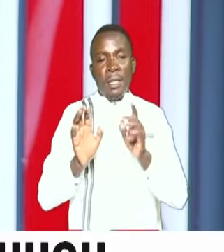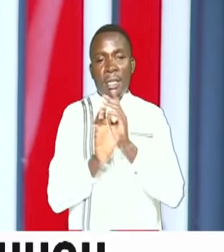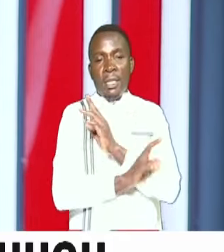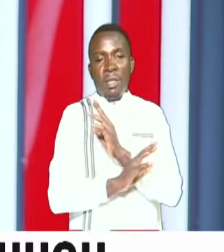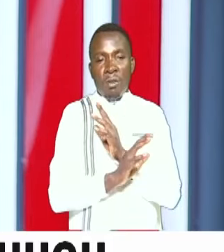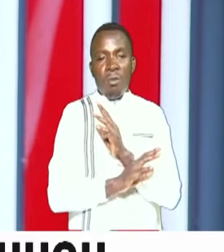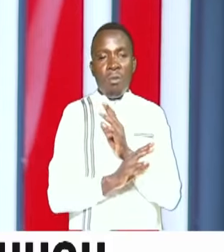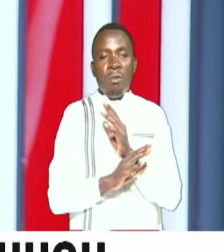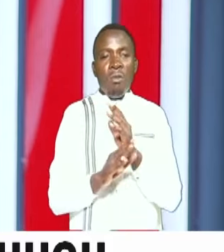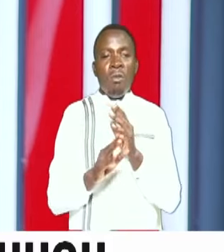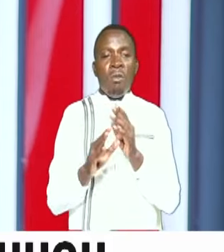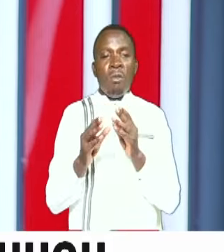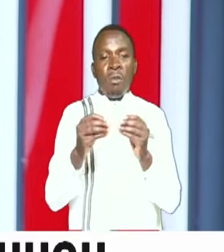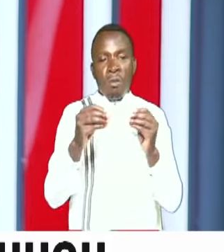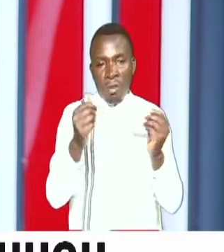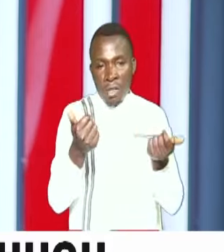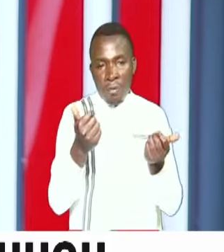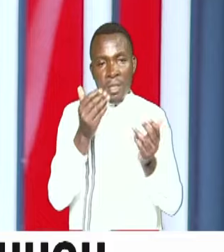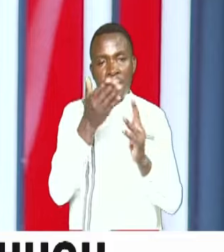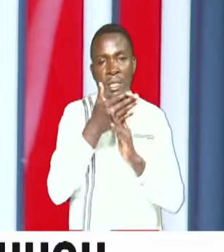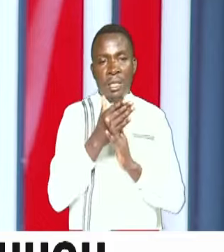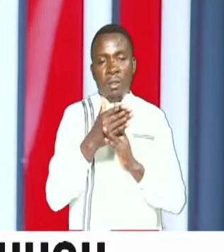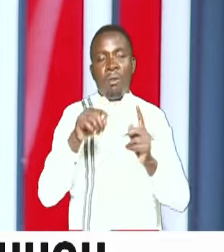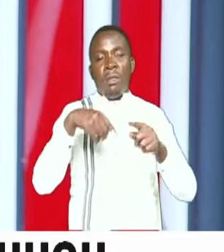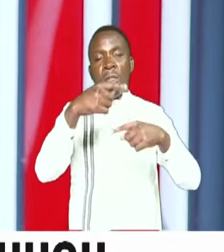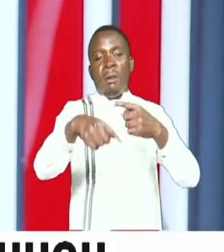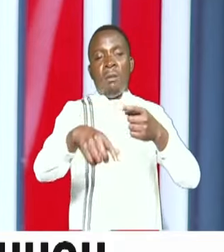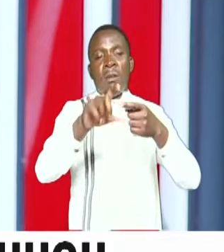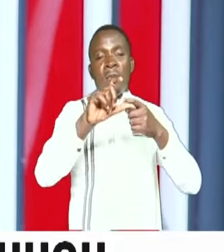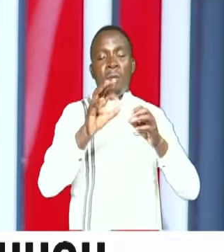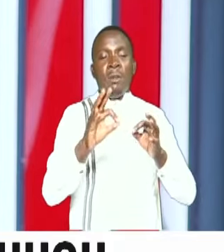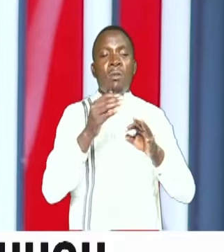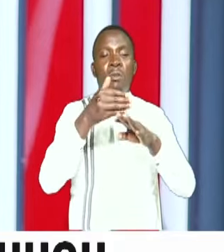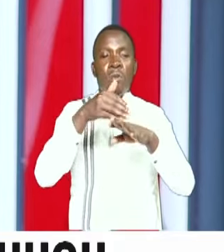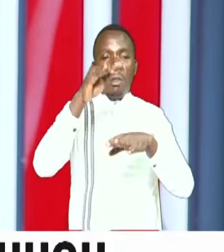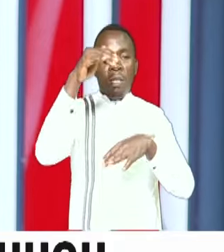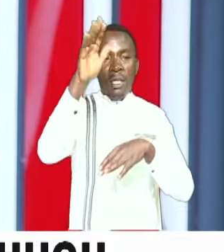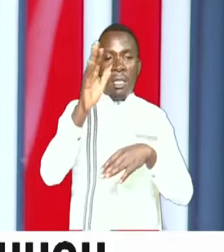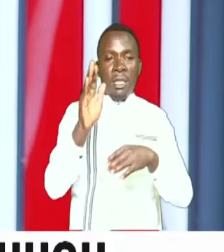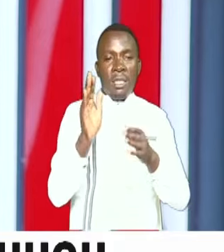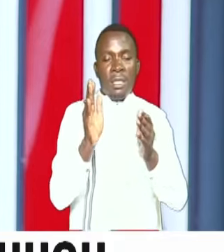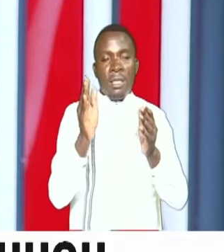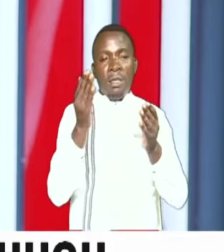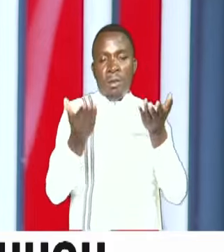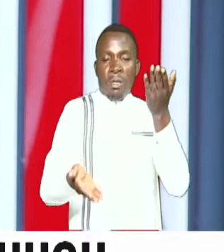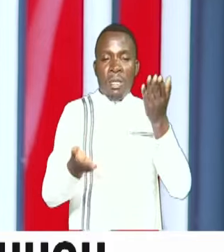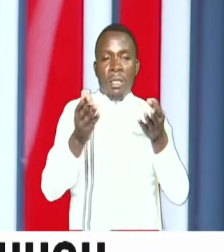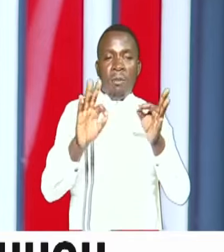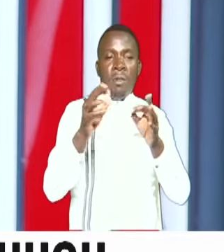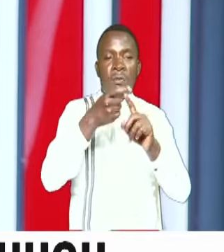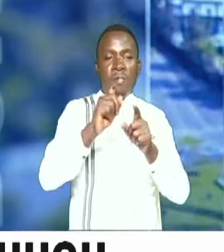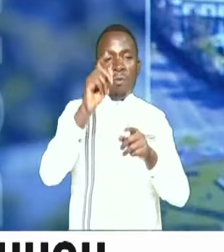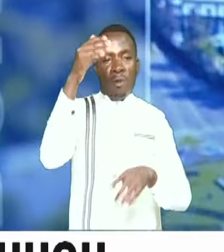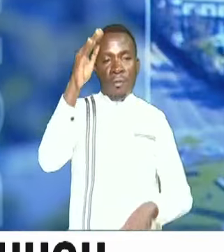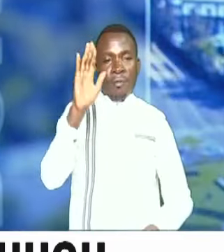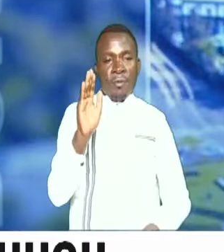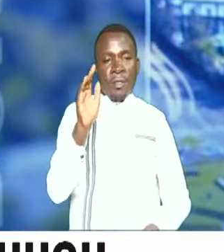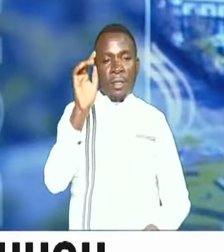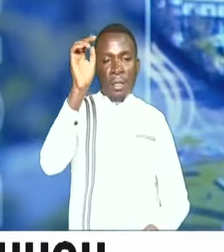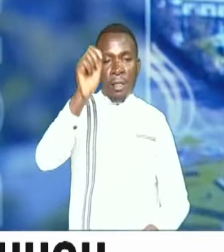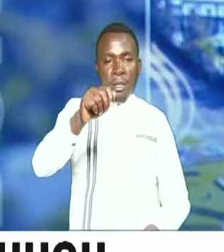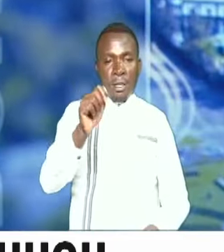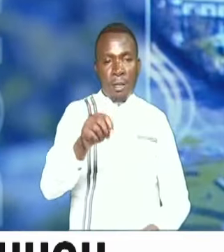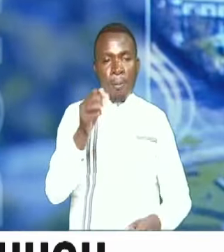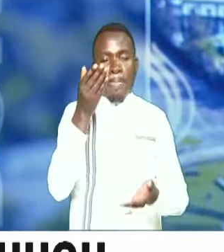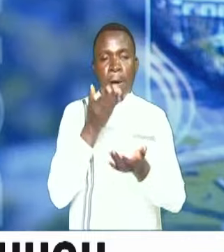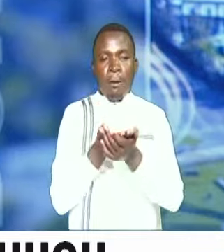cyacyuho cyakomezaga kugenda cyiyongera cy'ibyo twohereza hanze ugereranya n'ibyo dutumizayo. Yego. Reka